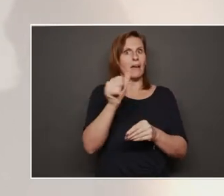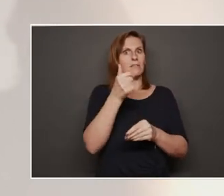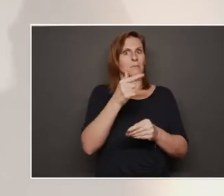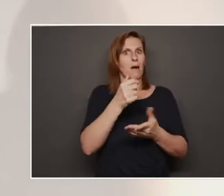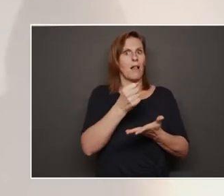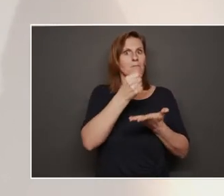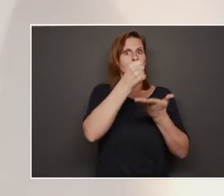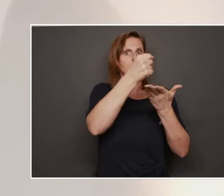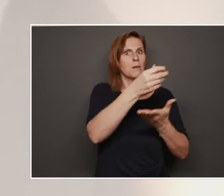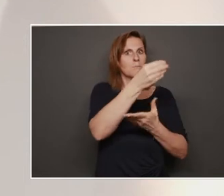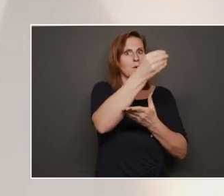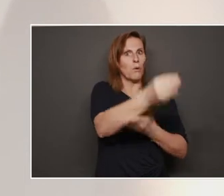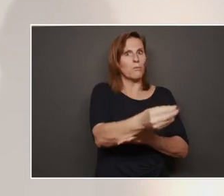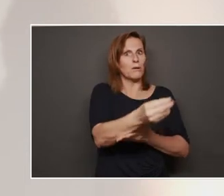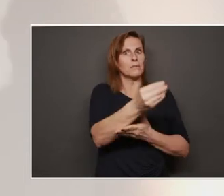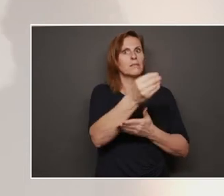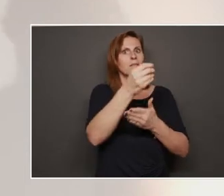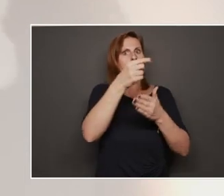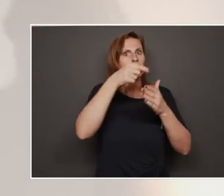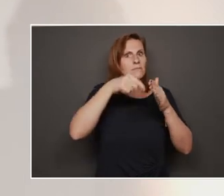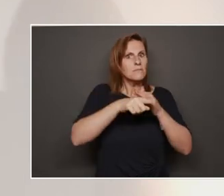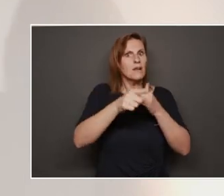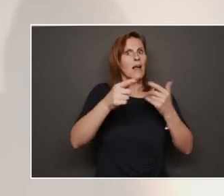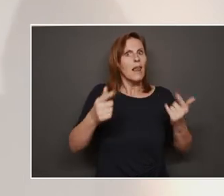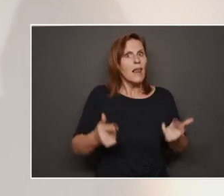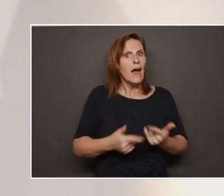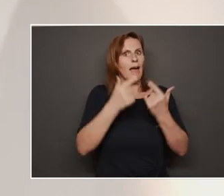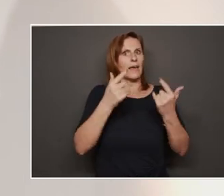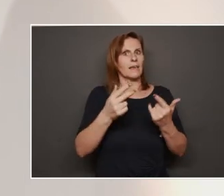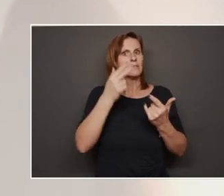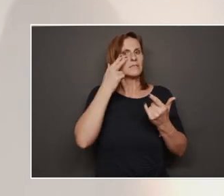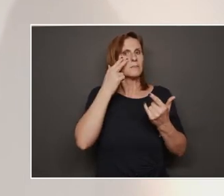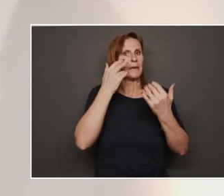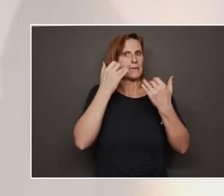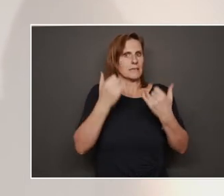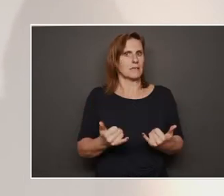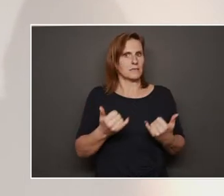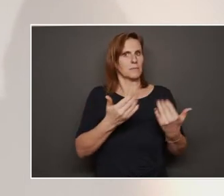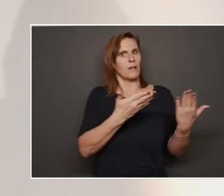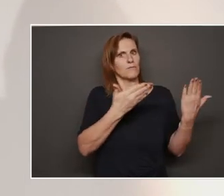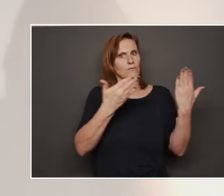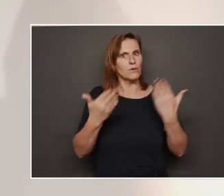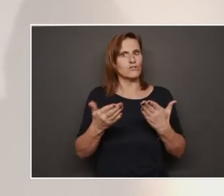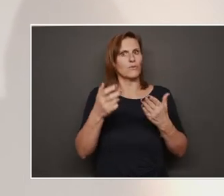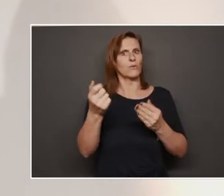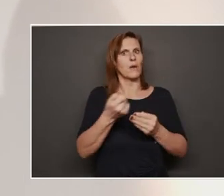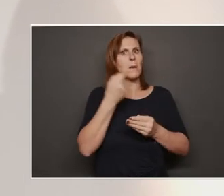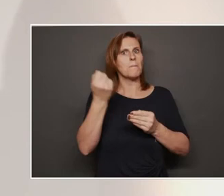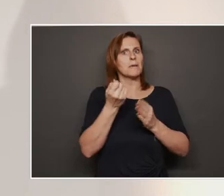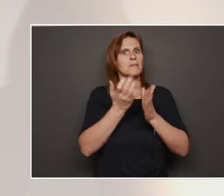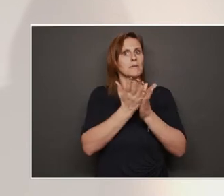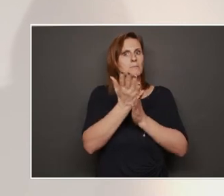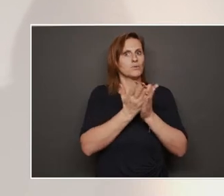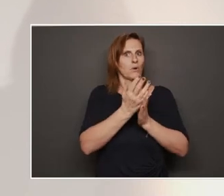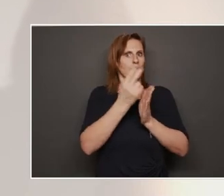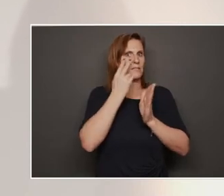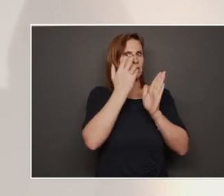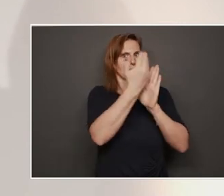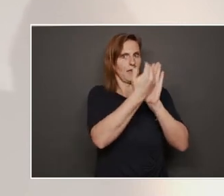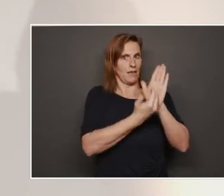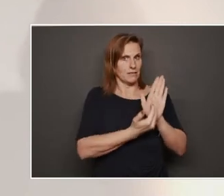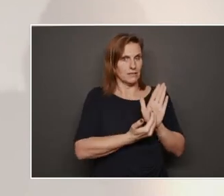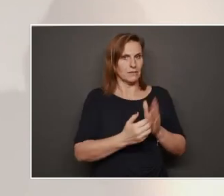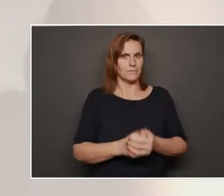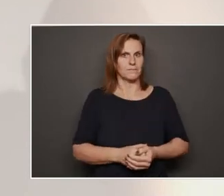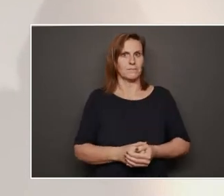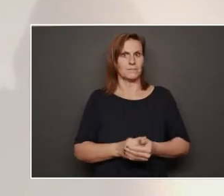dass ihnen dieser Einstieg leicht gemacht wird, haben wir jetzt gerade mit der Vorstellung des Betriebsservice gesehen.